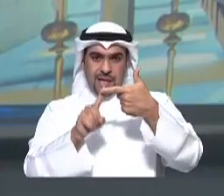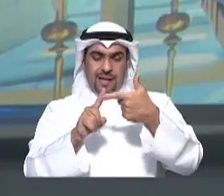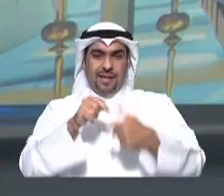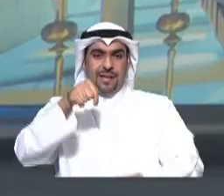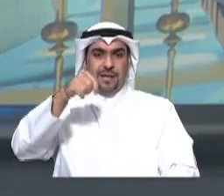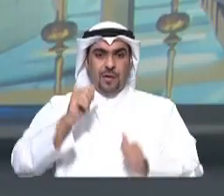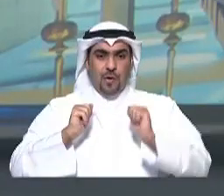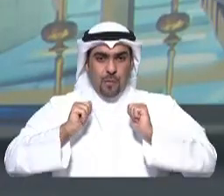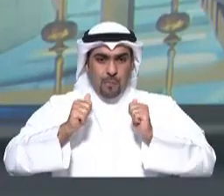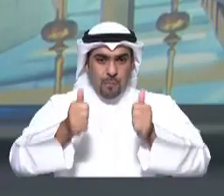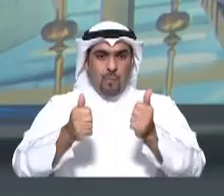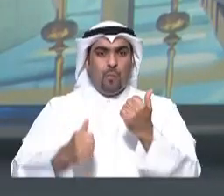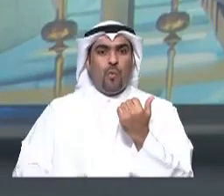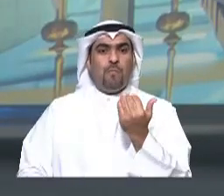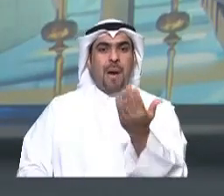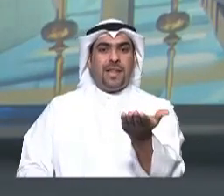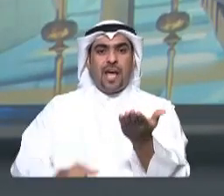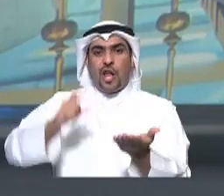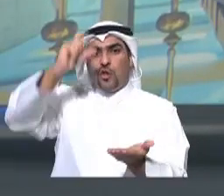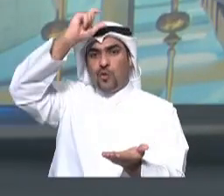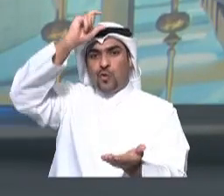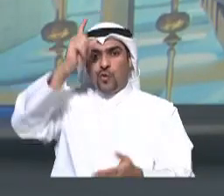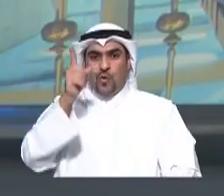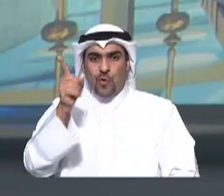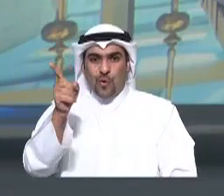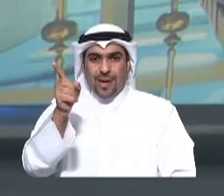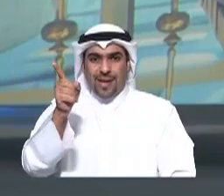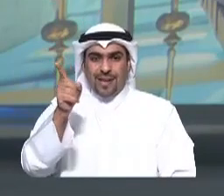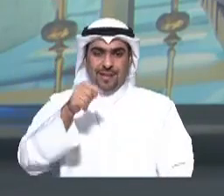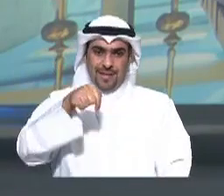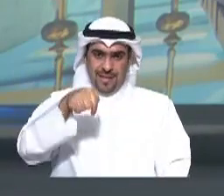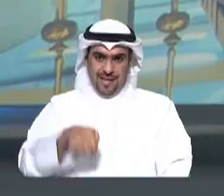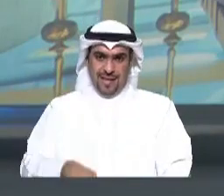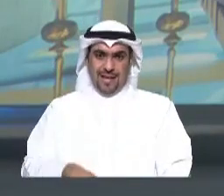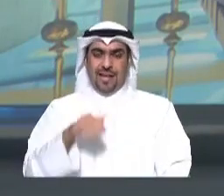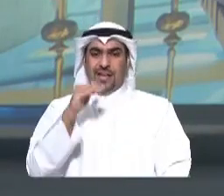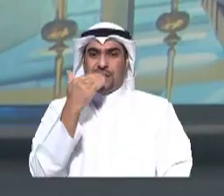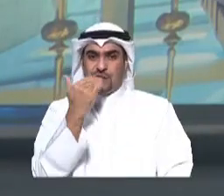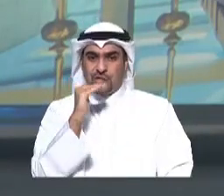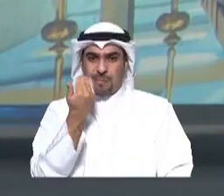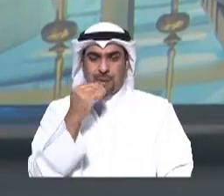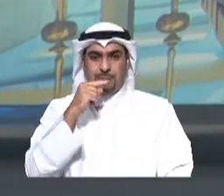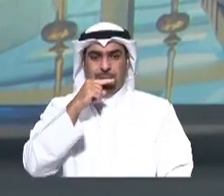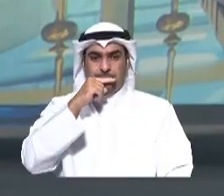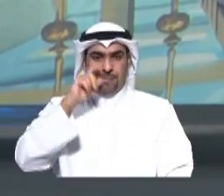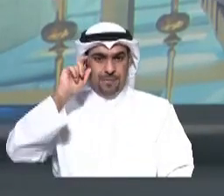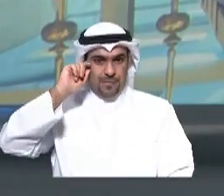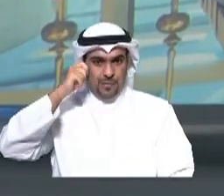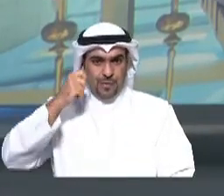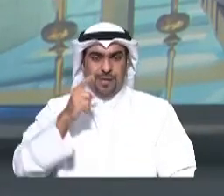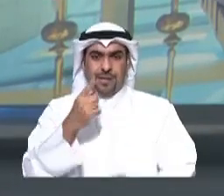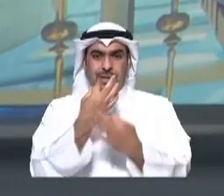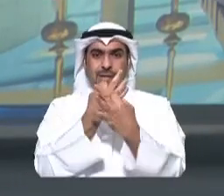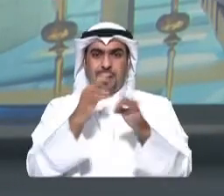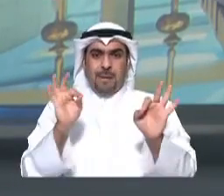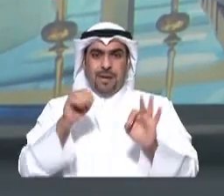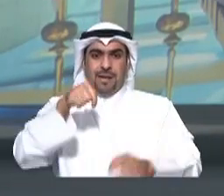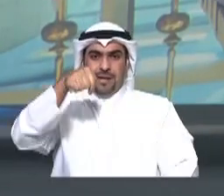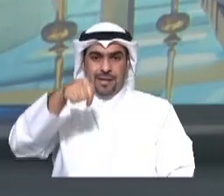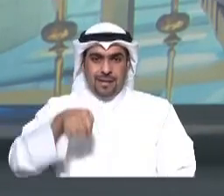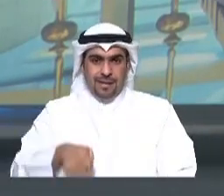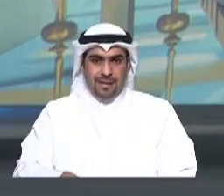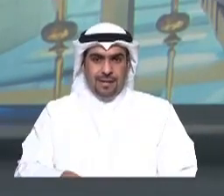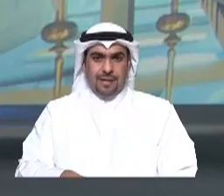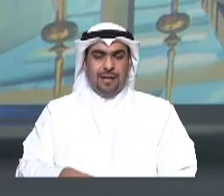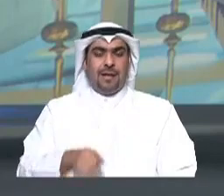شباب وشبابات وشابات الكويت يكرسون ركيزة رأس المال البشري والإبداعي بتحليقهم